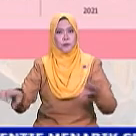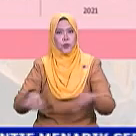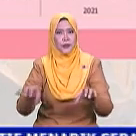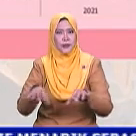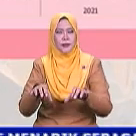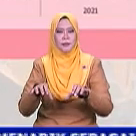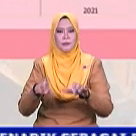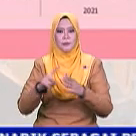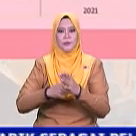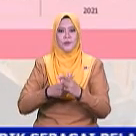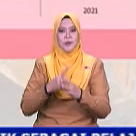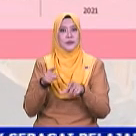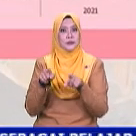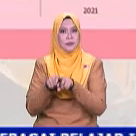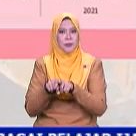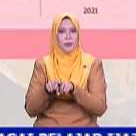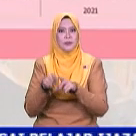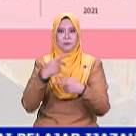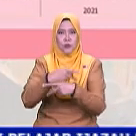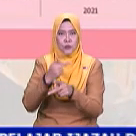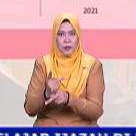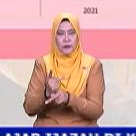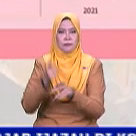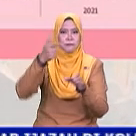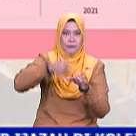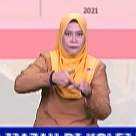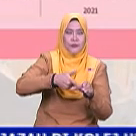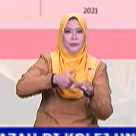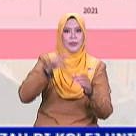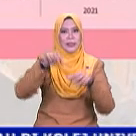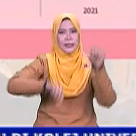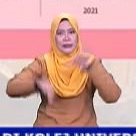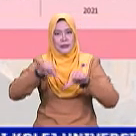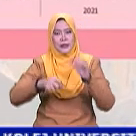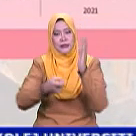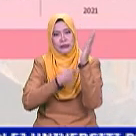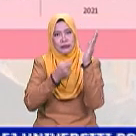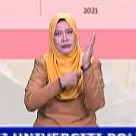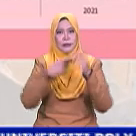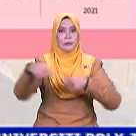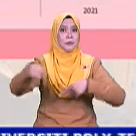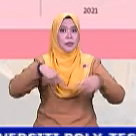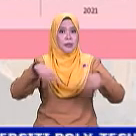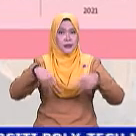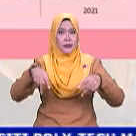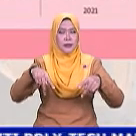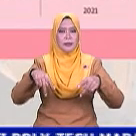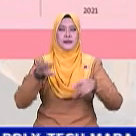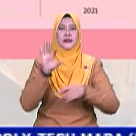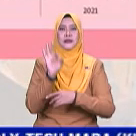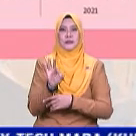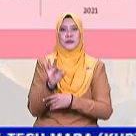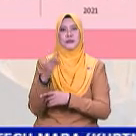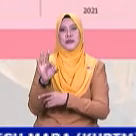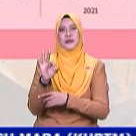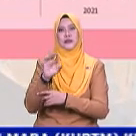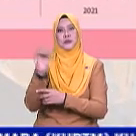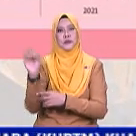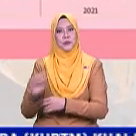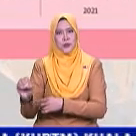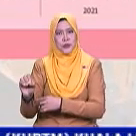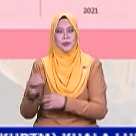pembuatan pada bulan sama, produk petroleum, kimia, getah dan plastik sebanyak